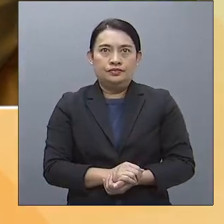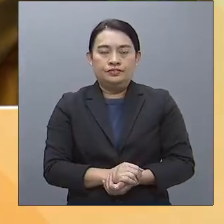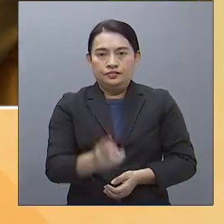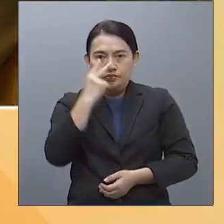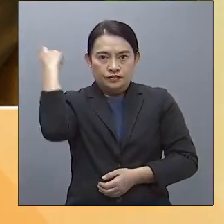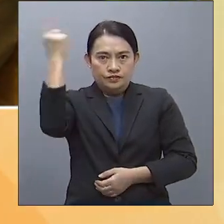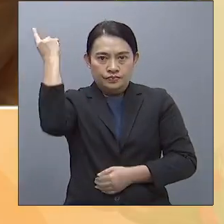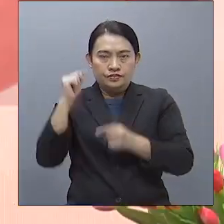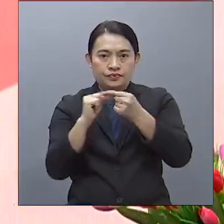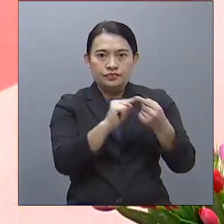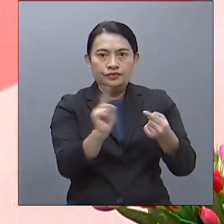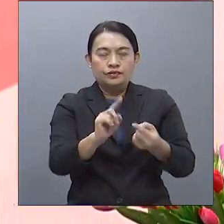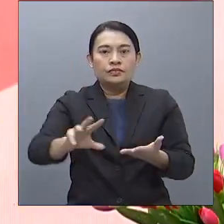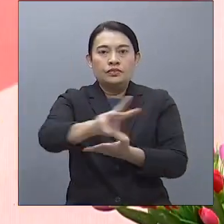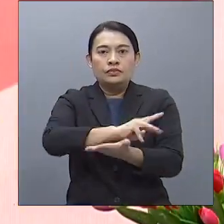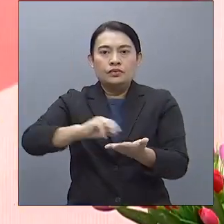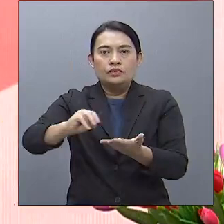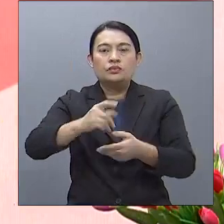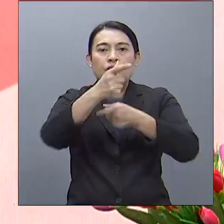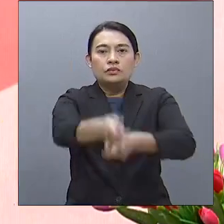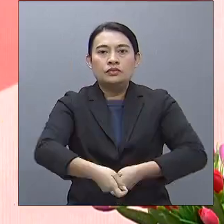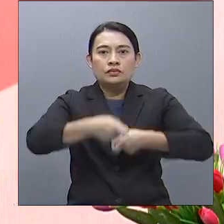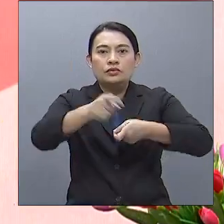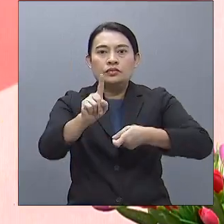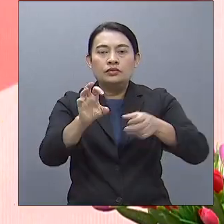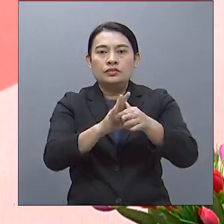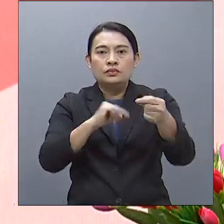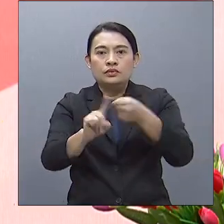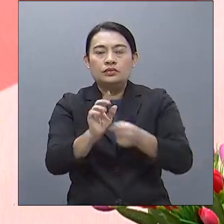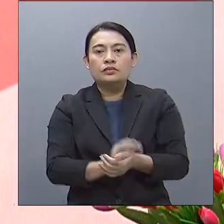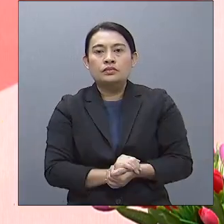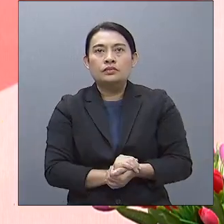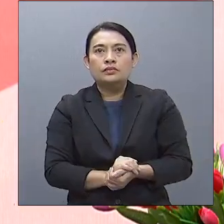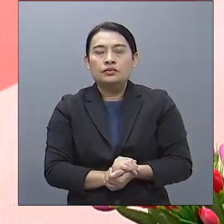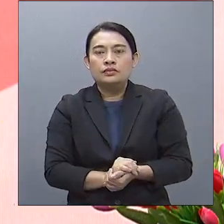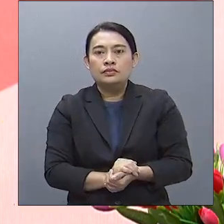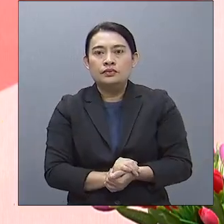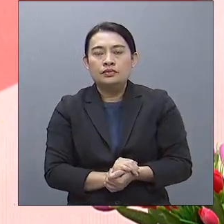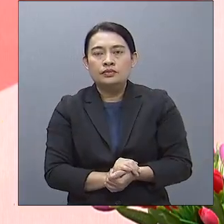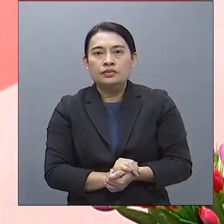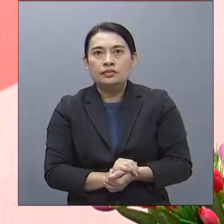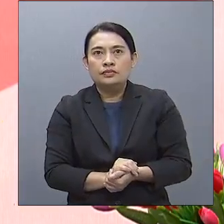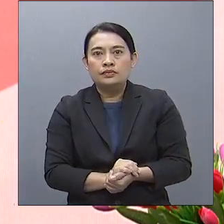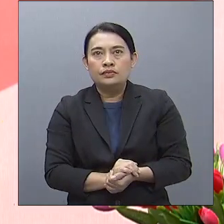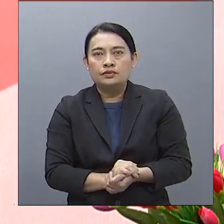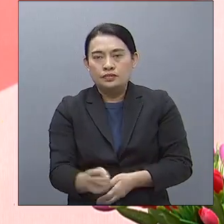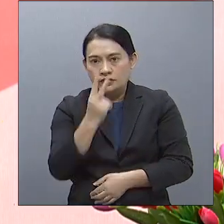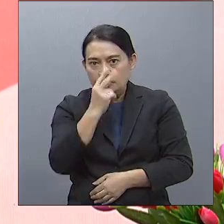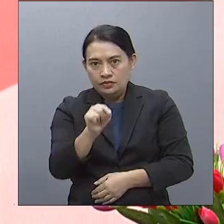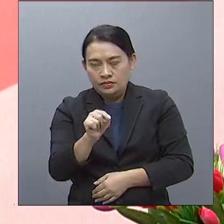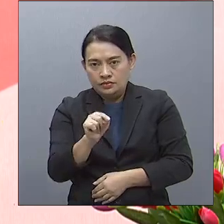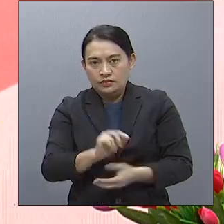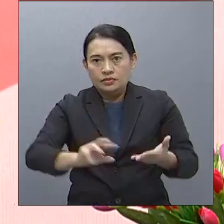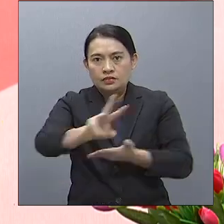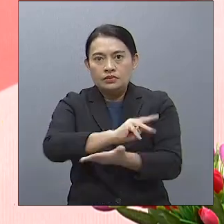ไปที่มหาวิทยาลัยเกษตรศาสตร์นะวิทยาเขตกำแพงแสนครับคุณผู้ชมครับที่นั่นเนี่ยช่วงนี้หลายๆคนจะเห็นภาพเนาะคือถ้าเกิดเอาโอเ